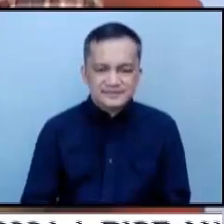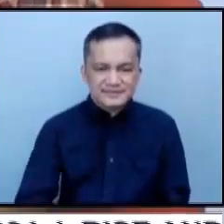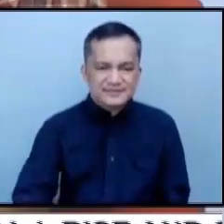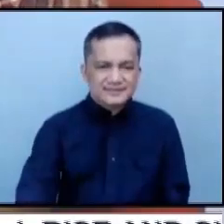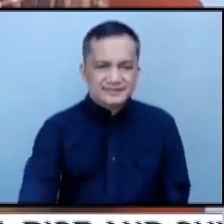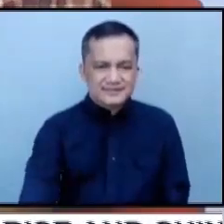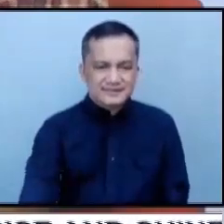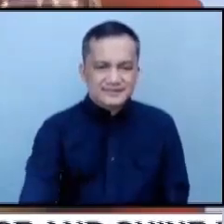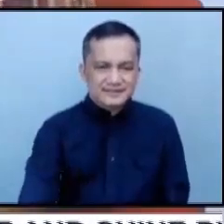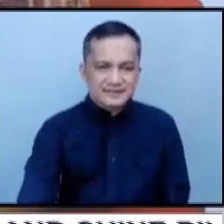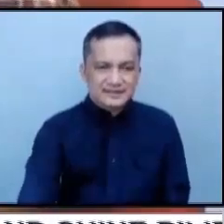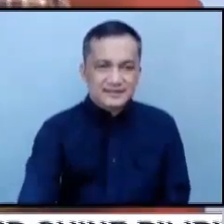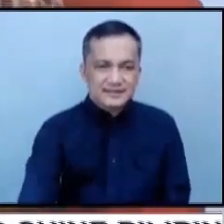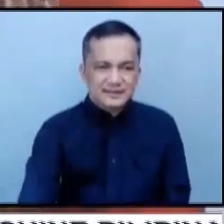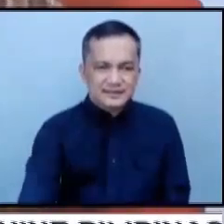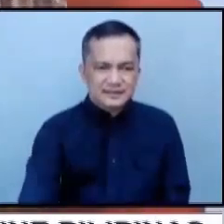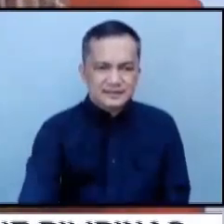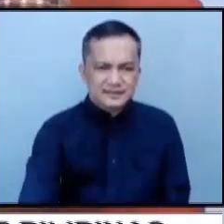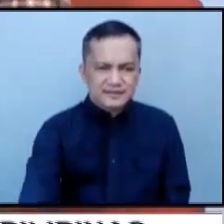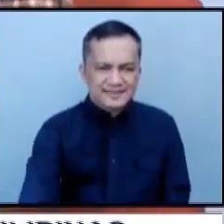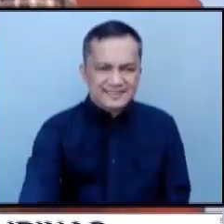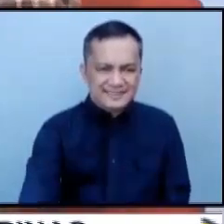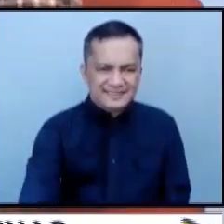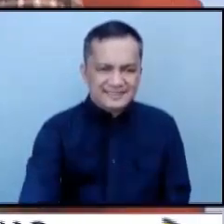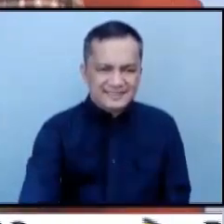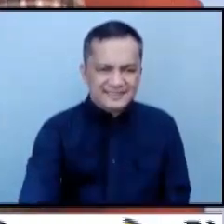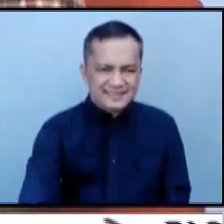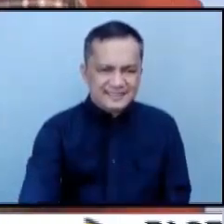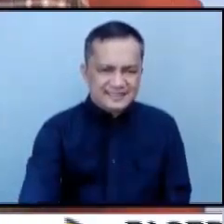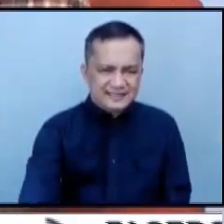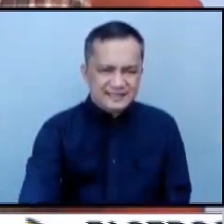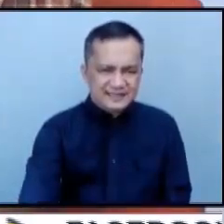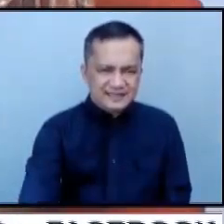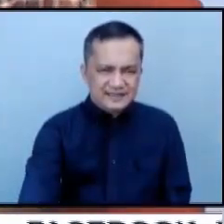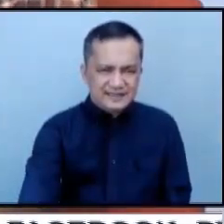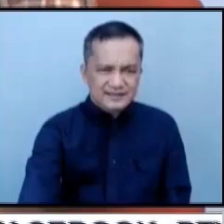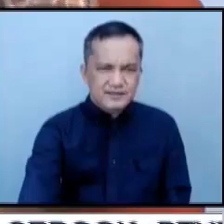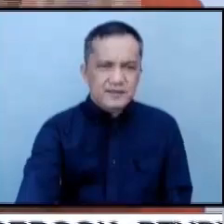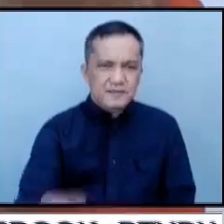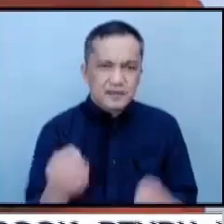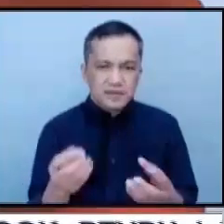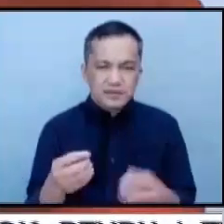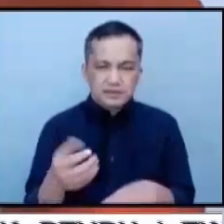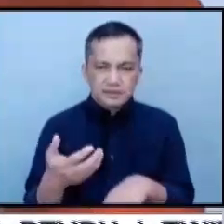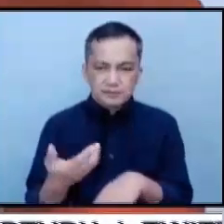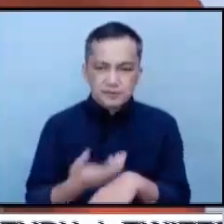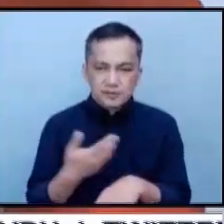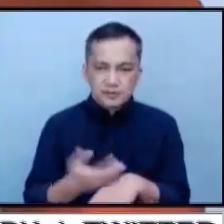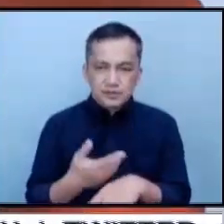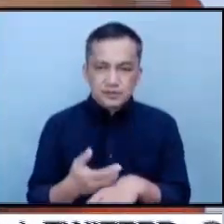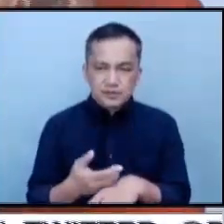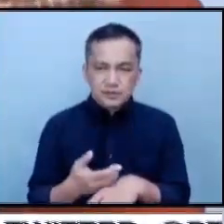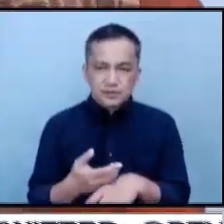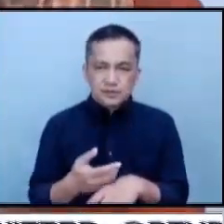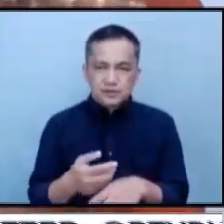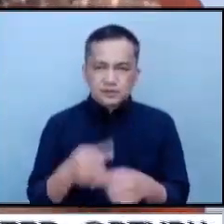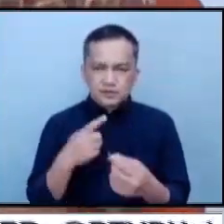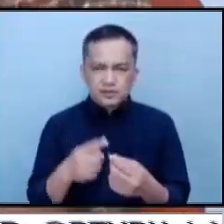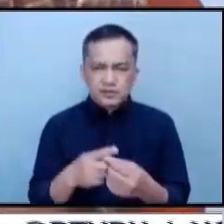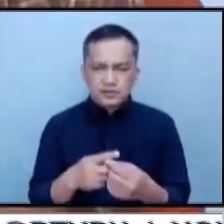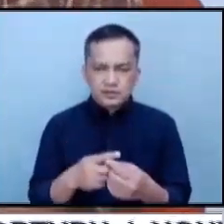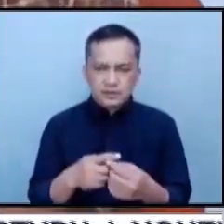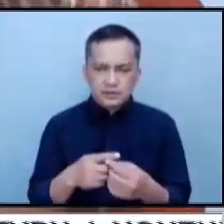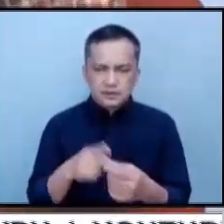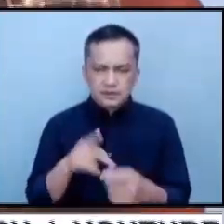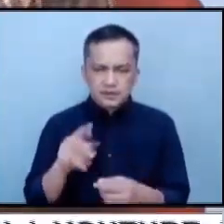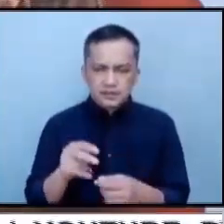Marami ang nabudol. Nabudol ka ba nito, Fifi? Ano ba yan? At bumili ng mga trending duck hair clip. Hindi na pwede sa akin yan. Paubos na yung buhok